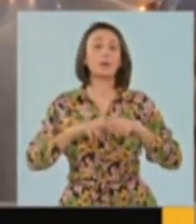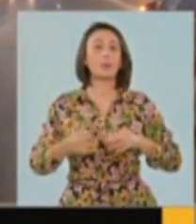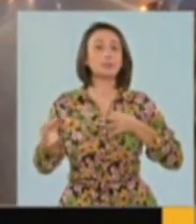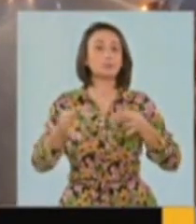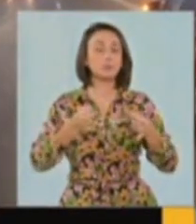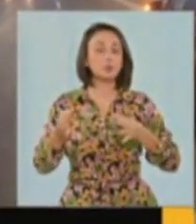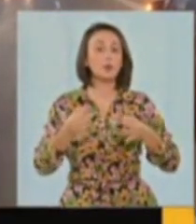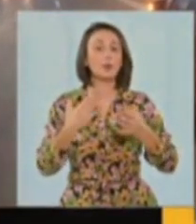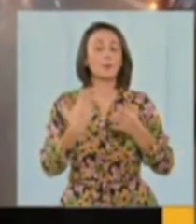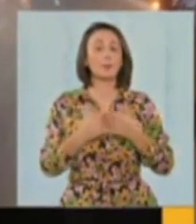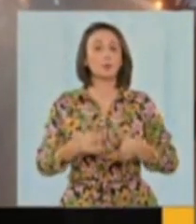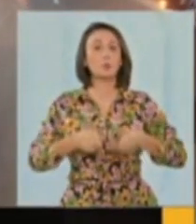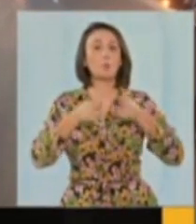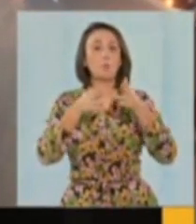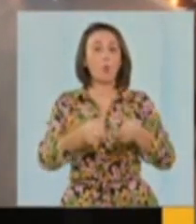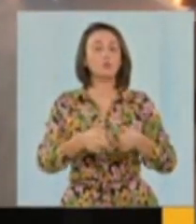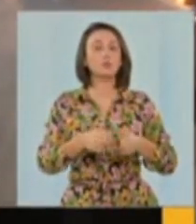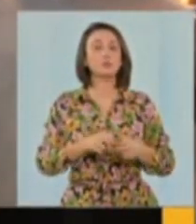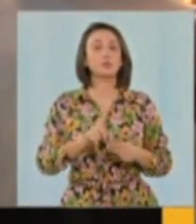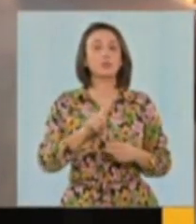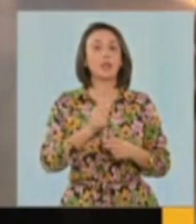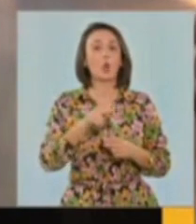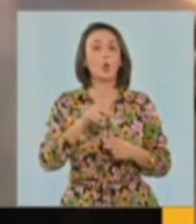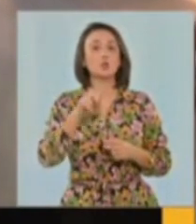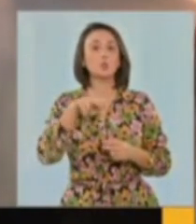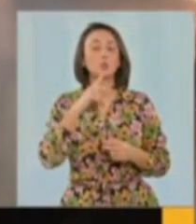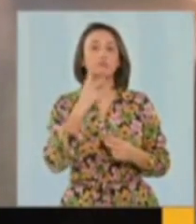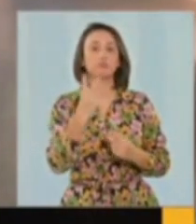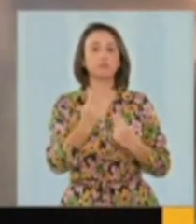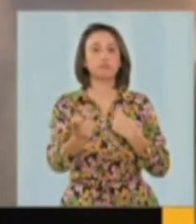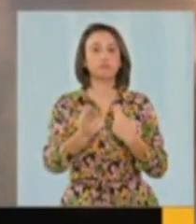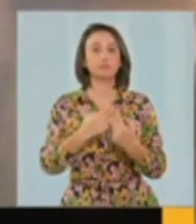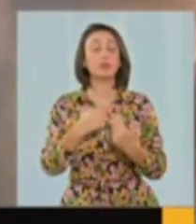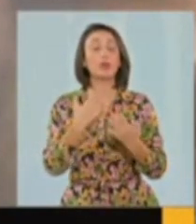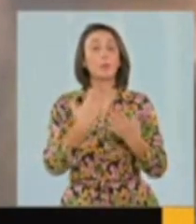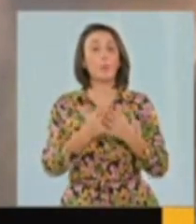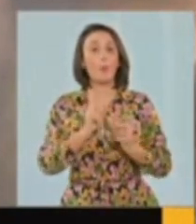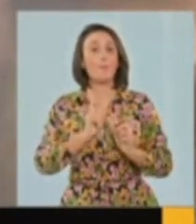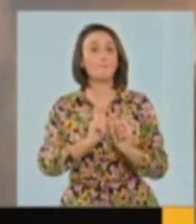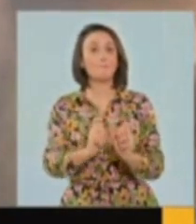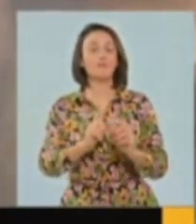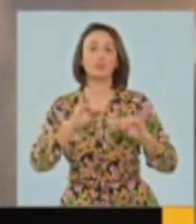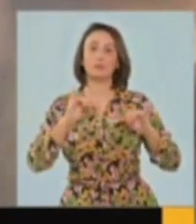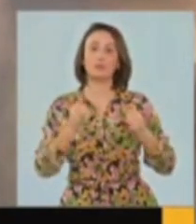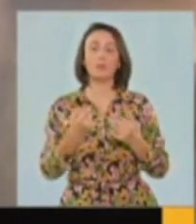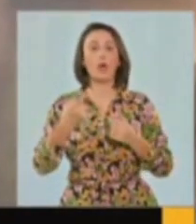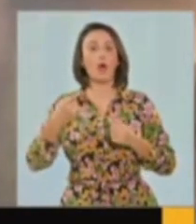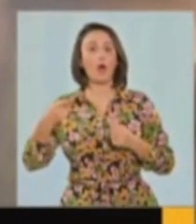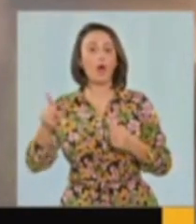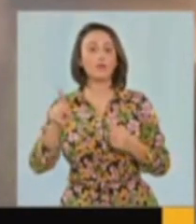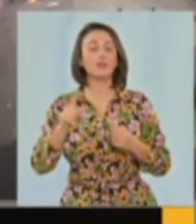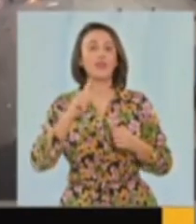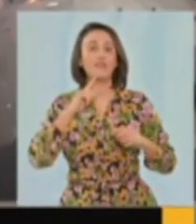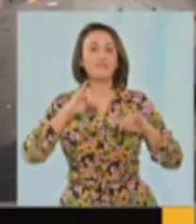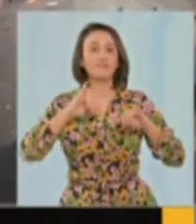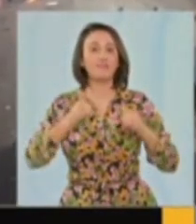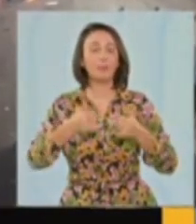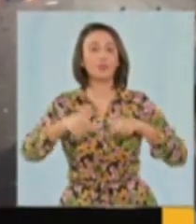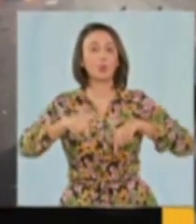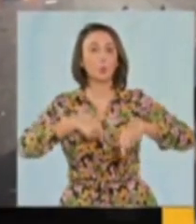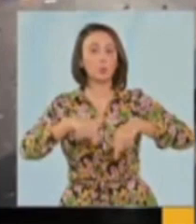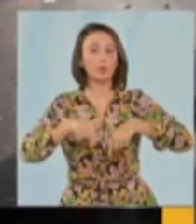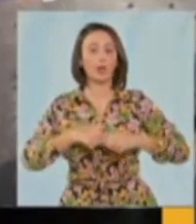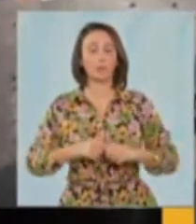restricție doar pe podul Nicolae Grigorescu pe ambele sensuri. Asta pentru a preveni producerea altor evenimente